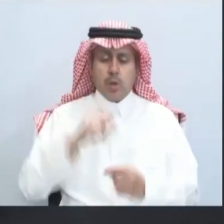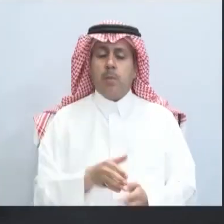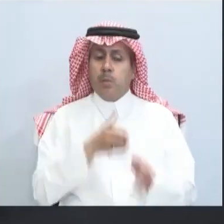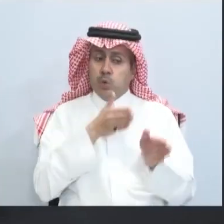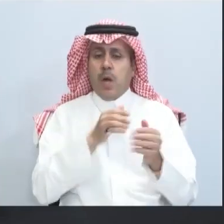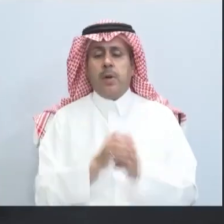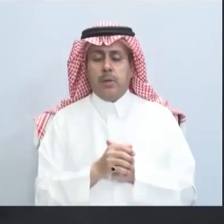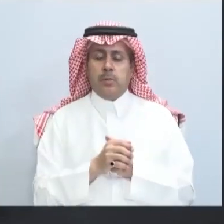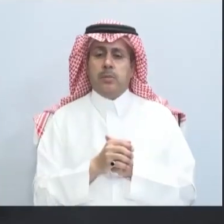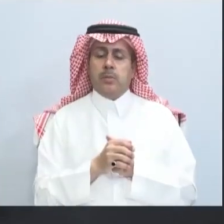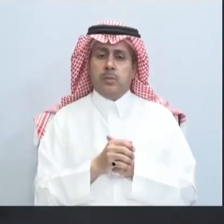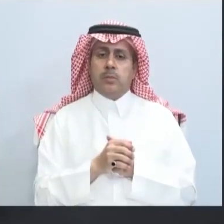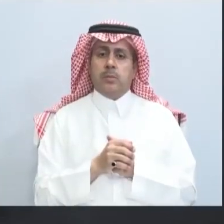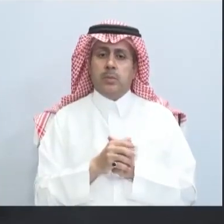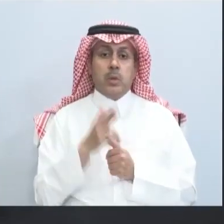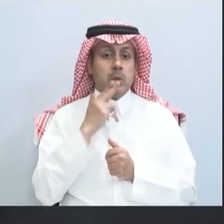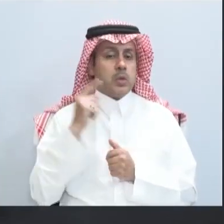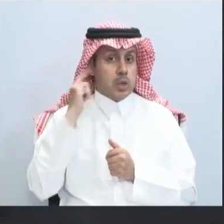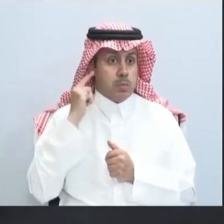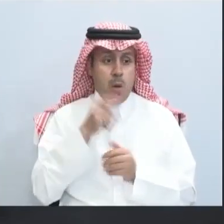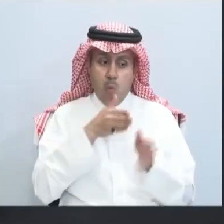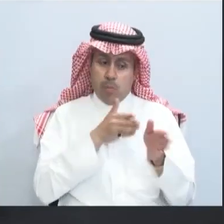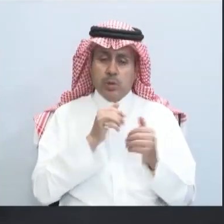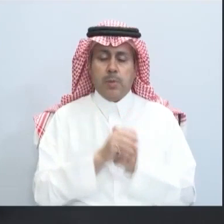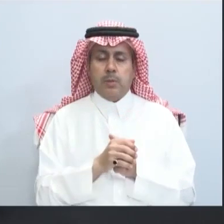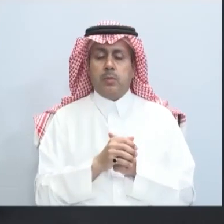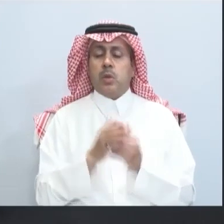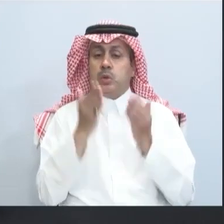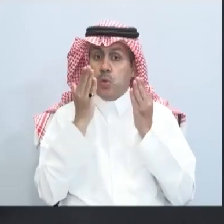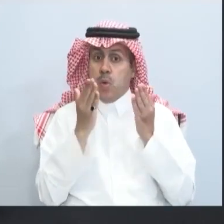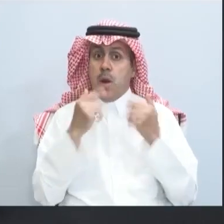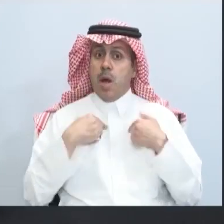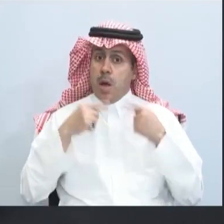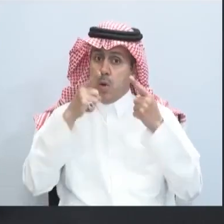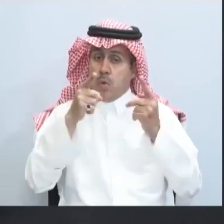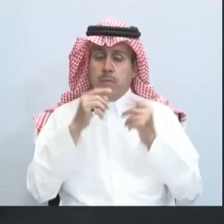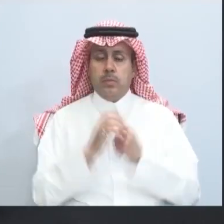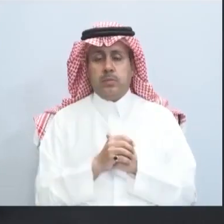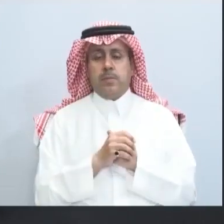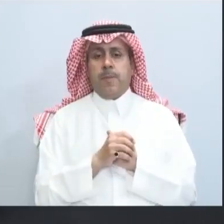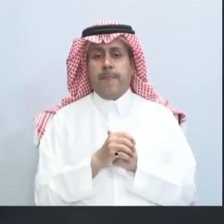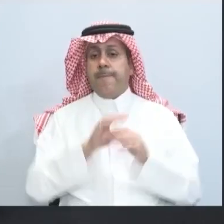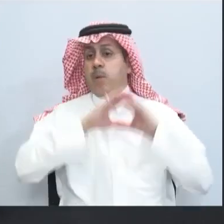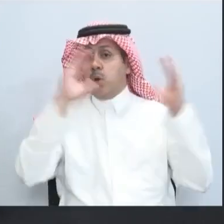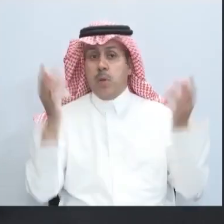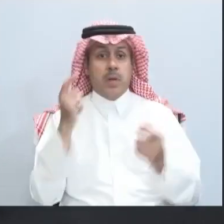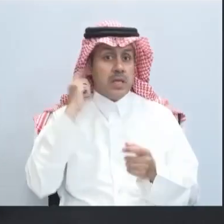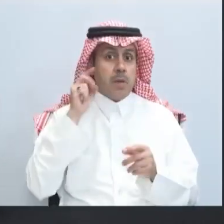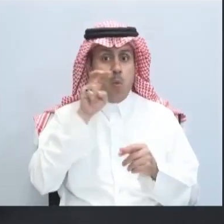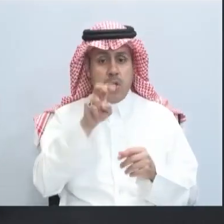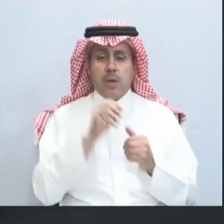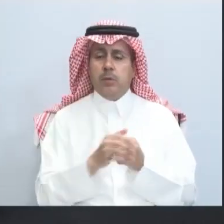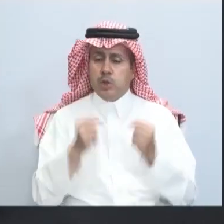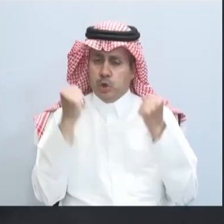وبنات الطالبات على حسن استماعكم والدعاء لنا ولكم ولكل من يسمع